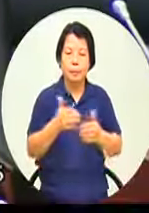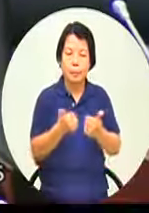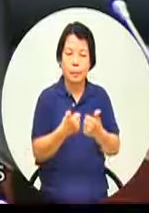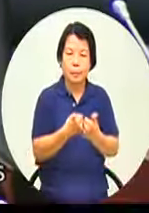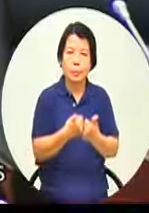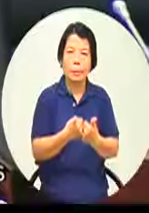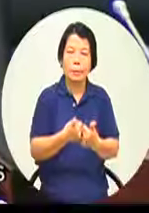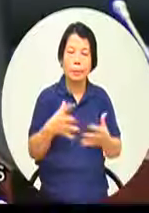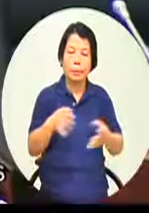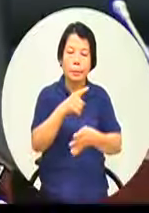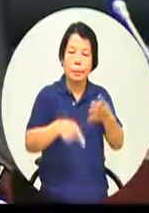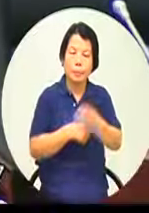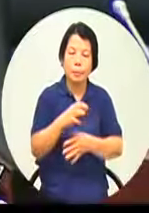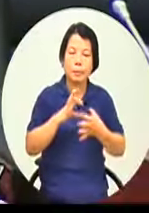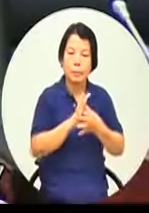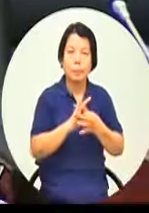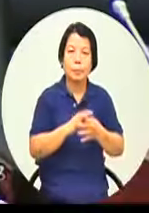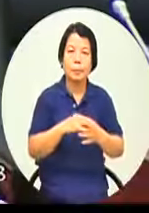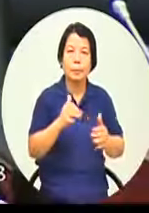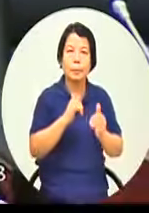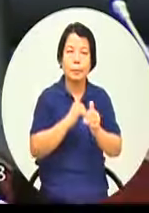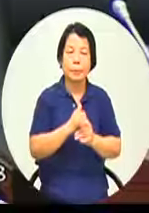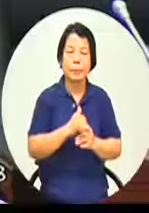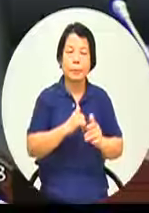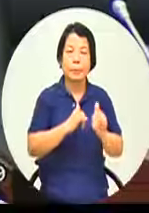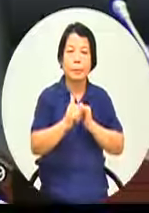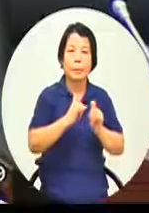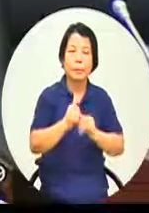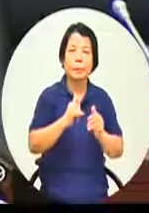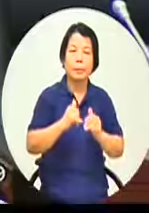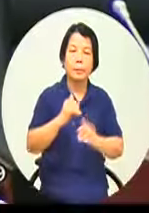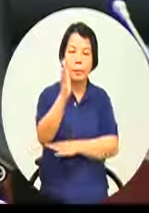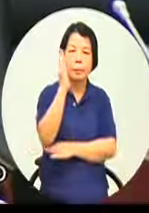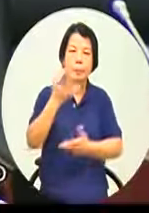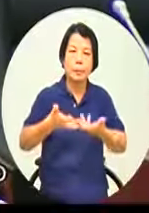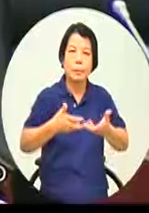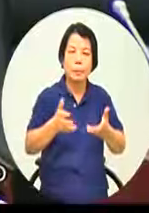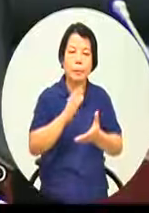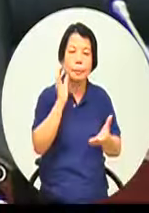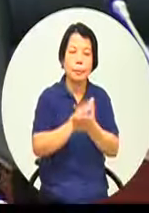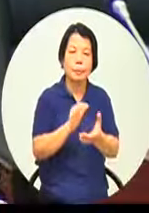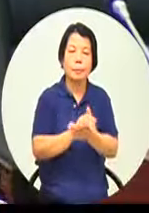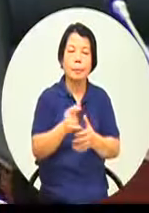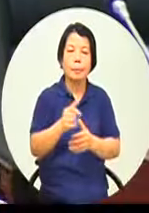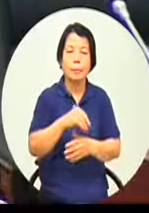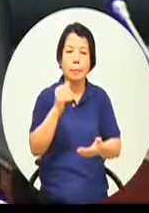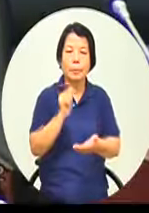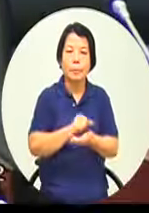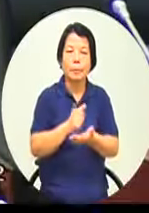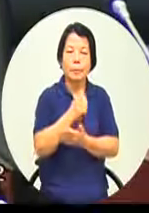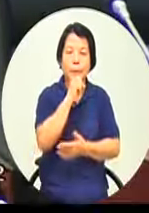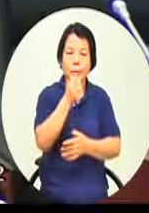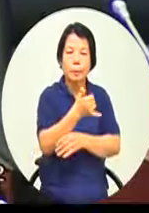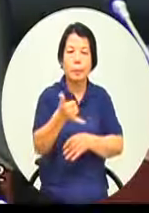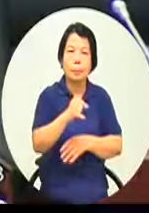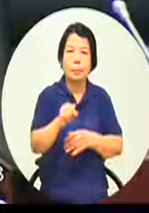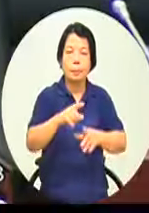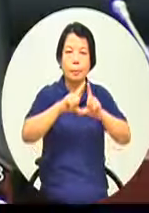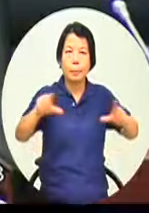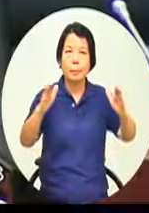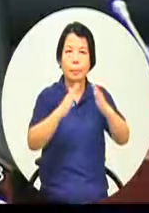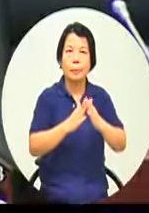仁，关心市府关心市政的市民朋友，还有媒体先生小姐，大